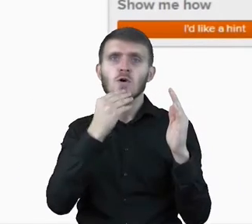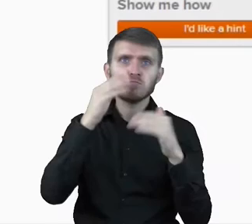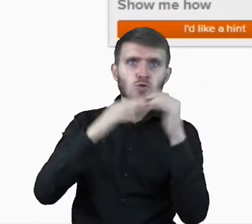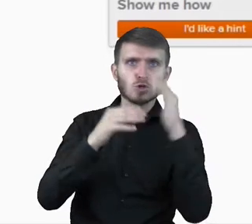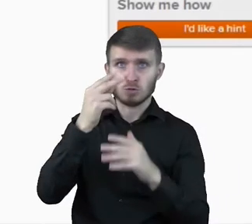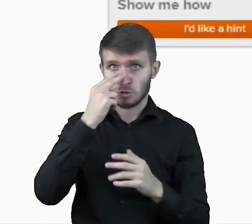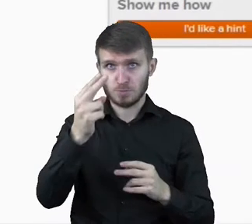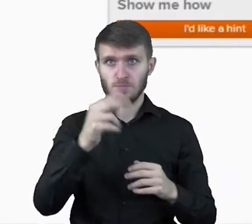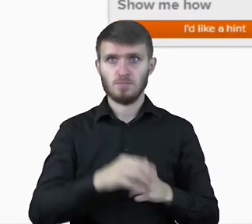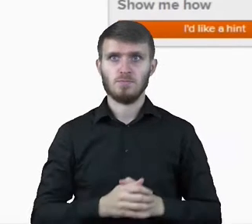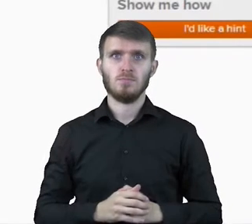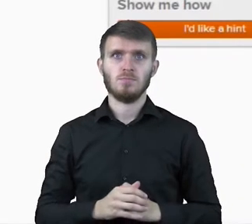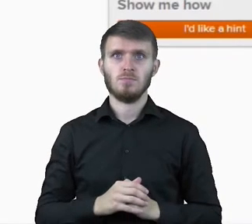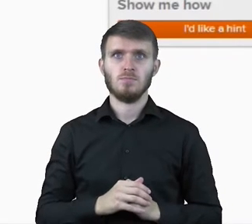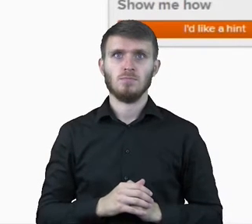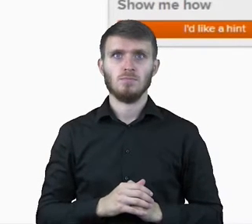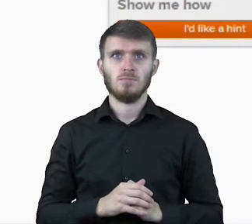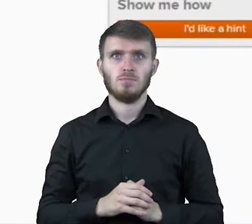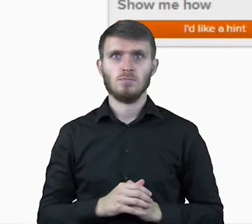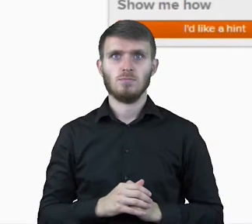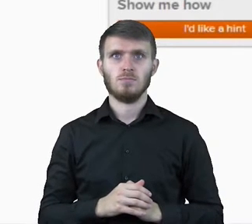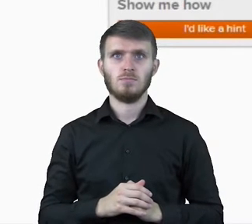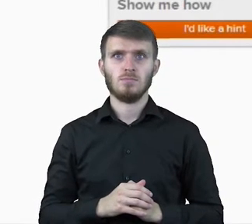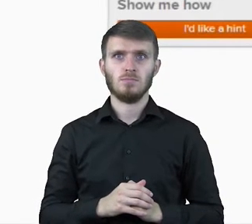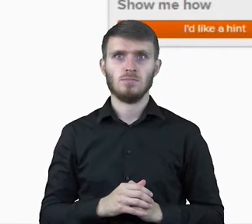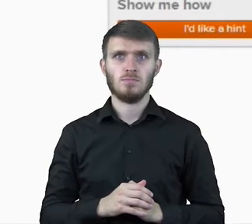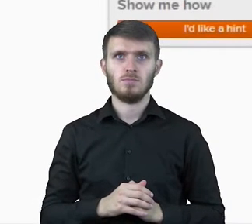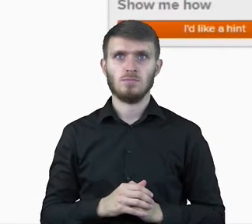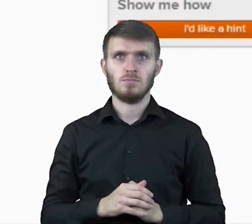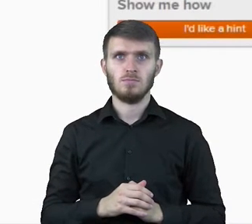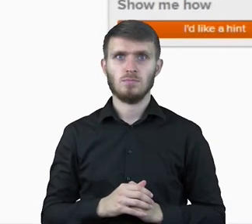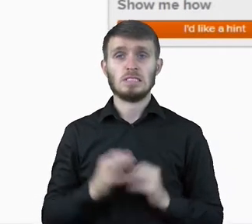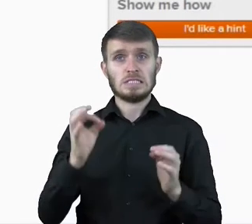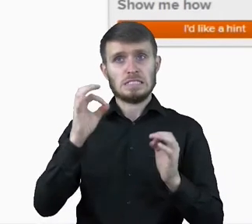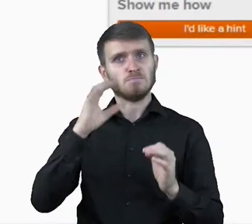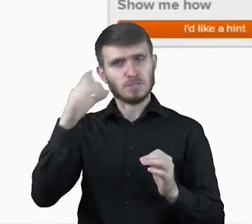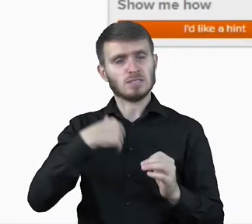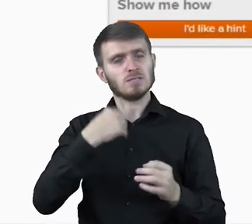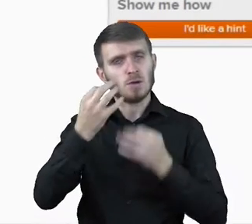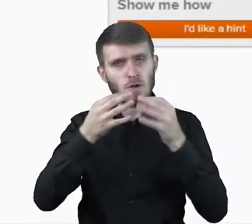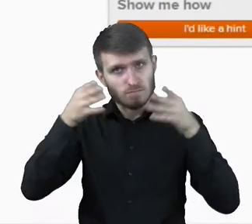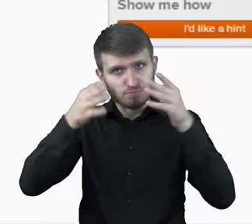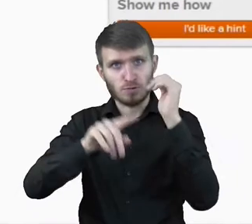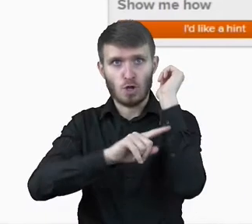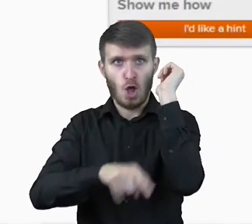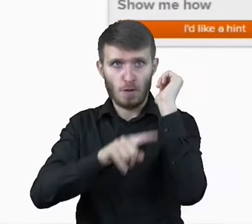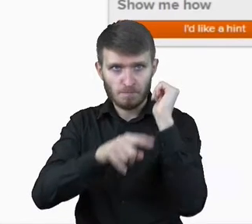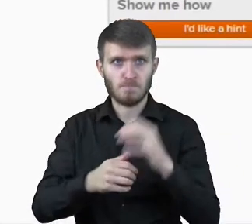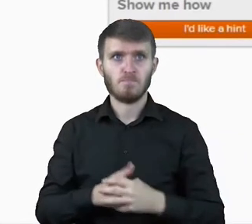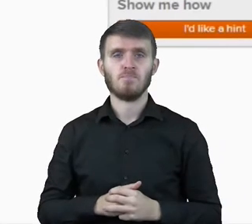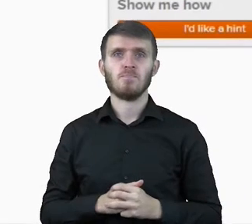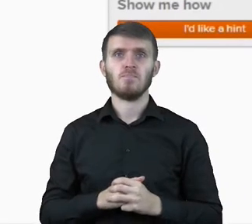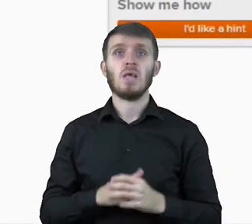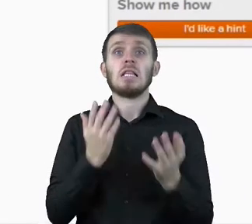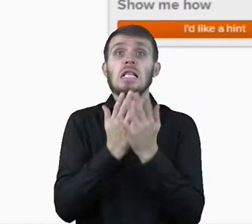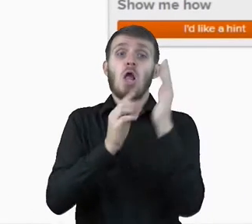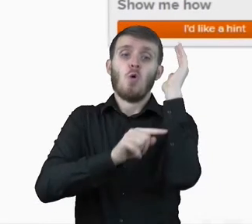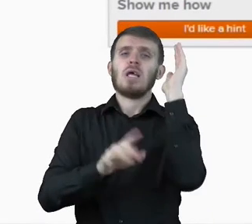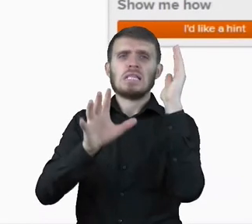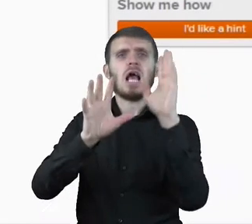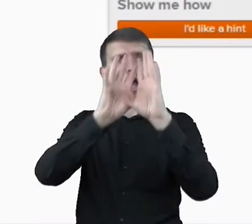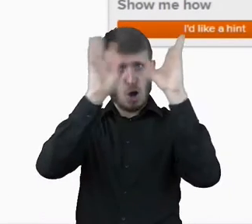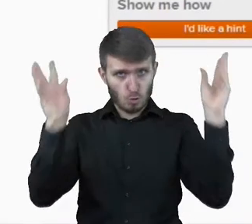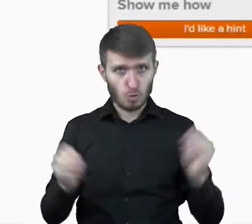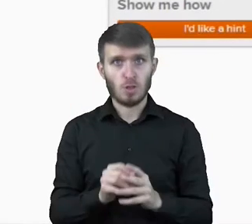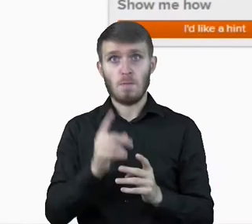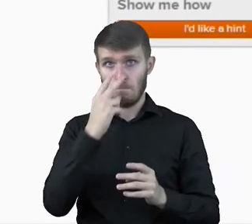zobacz, tutaj będziemy mówić o tym kącie. Tak? Nie o tym, tylko o tym. Więc patrzymy na łuk. Zostaje nam